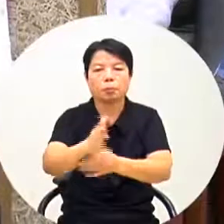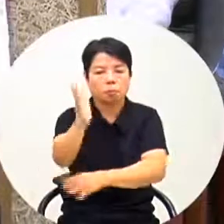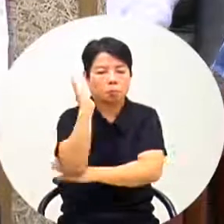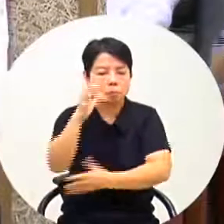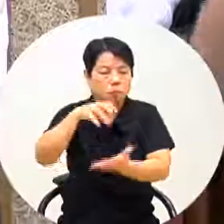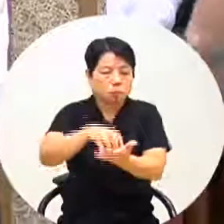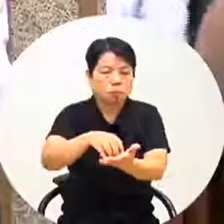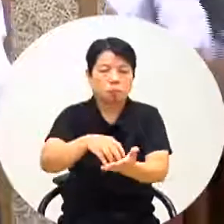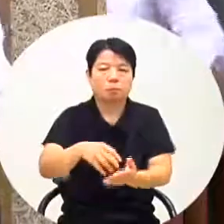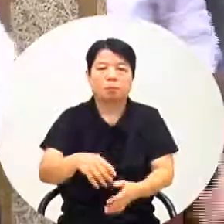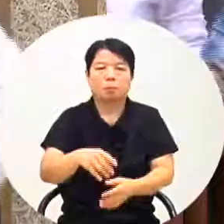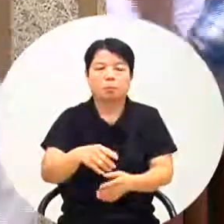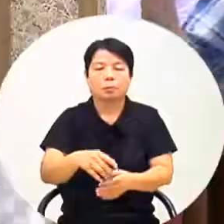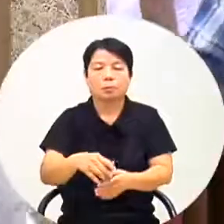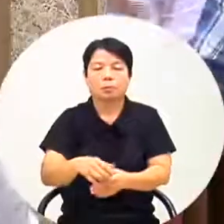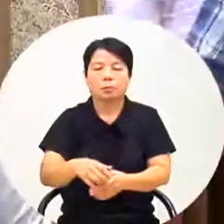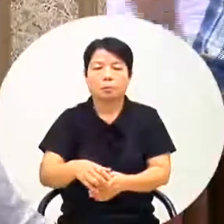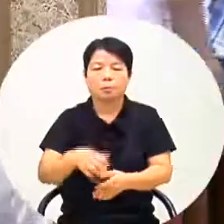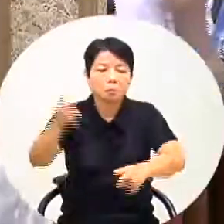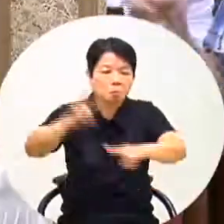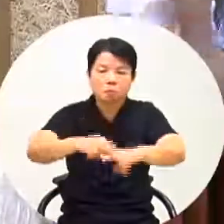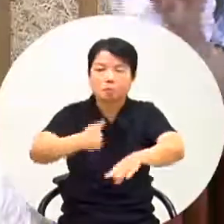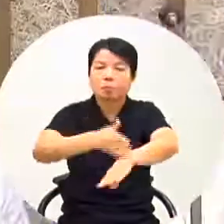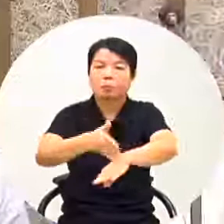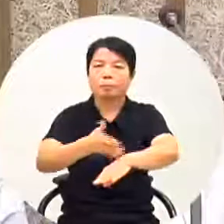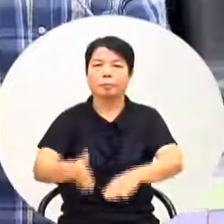走的。以上。